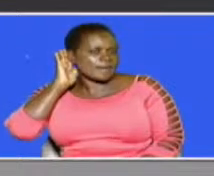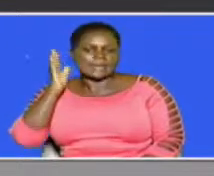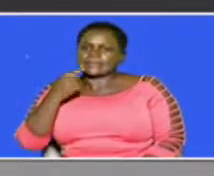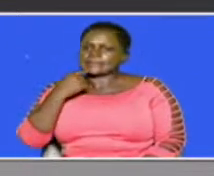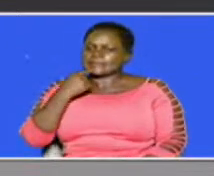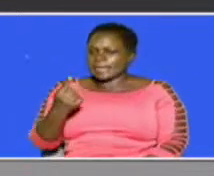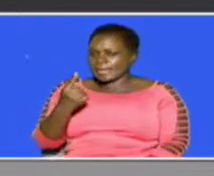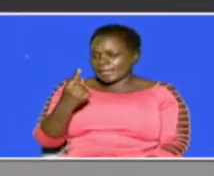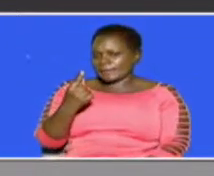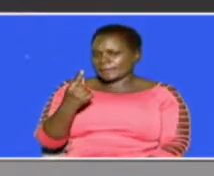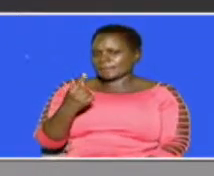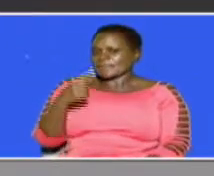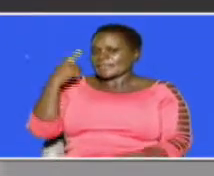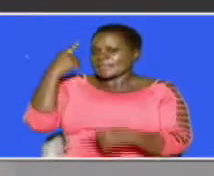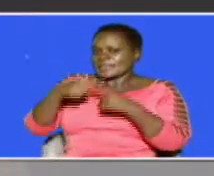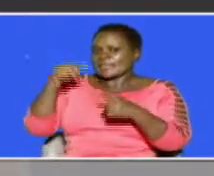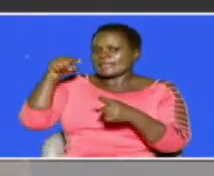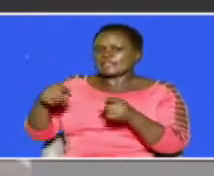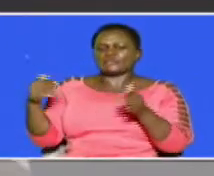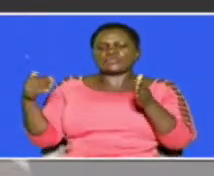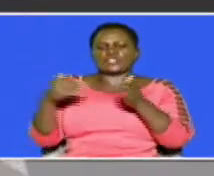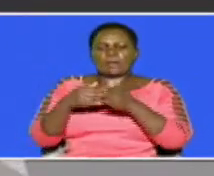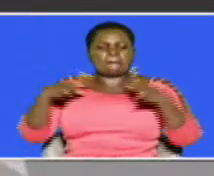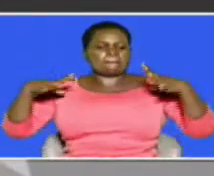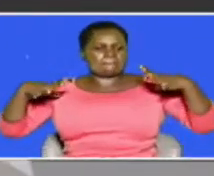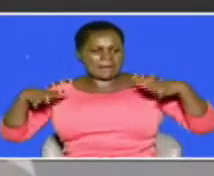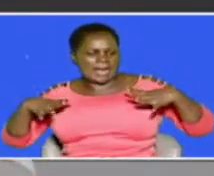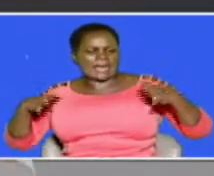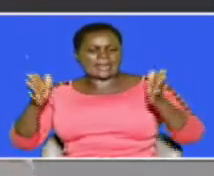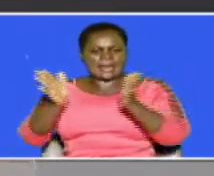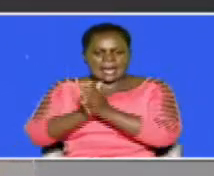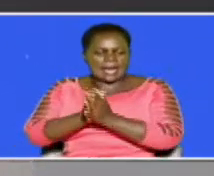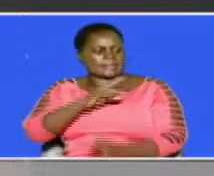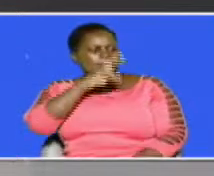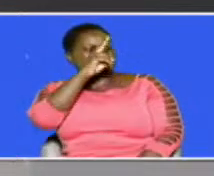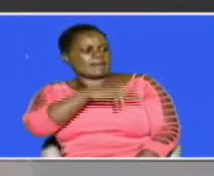Tumesema ya kwamba mwaka huu tunamaliza kiburi na madharau.